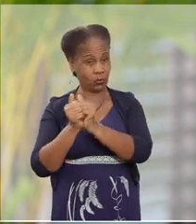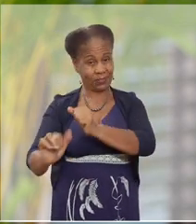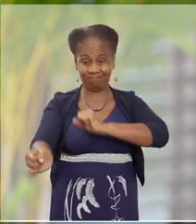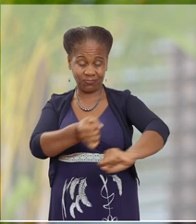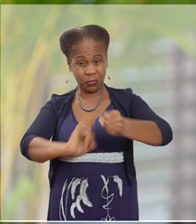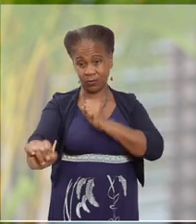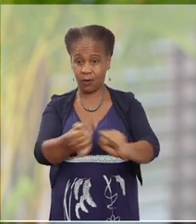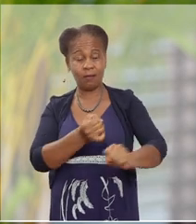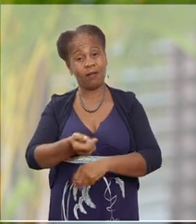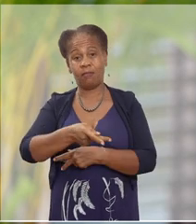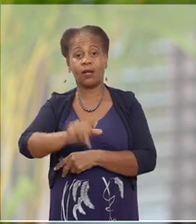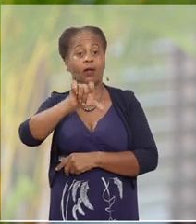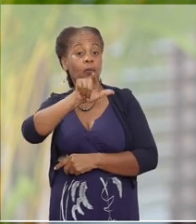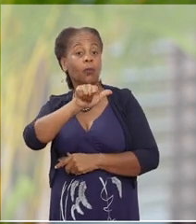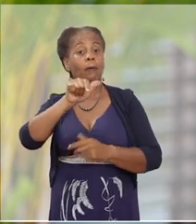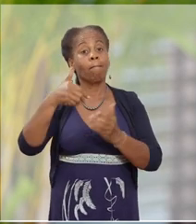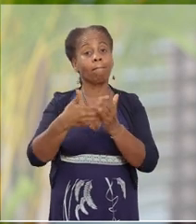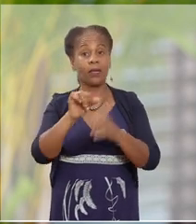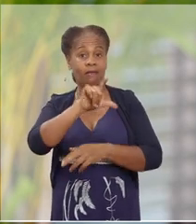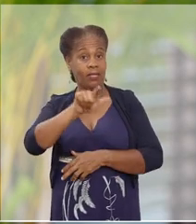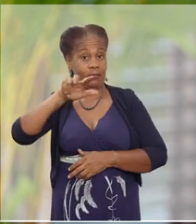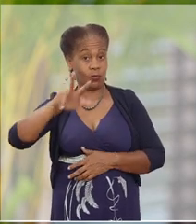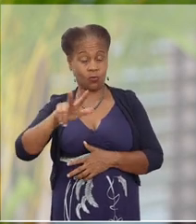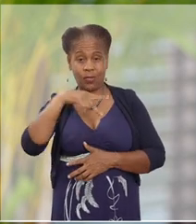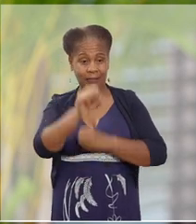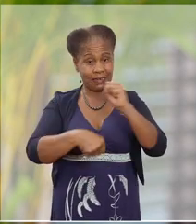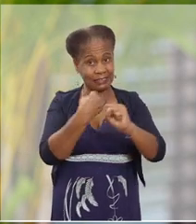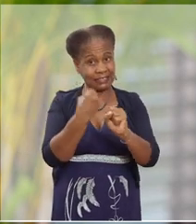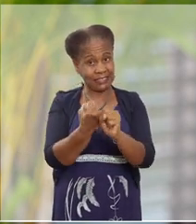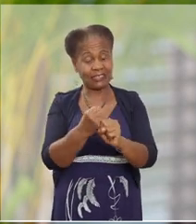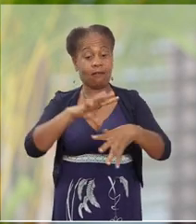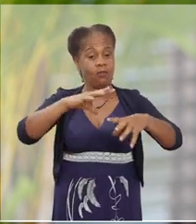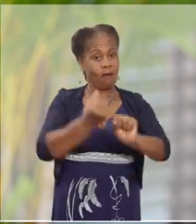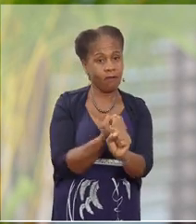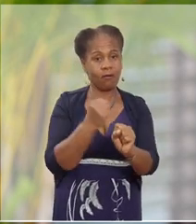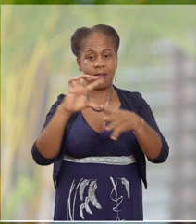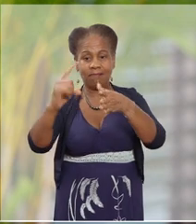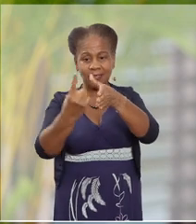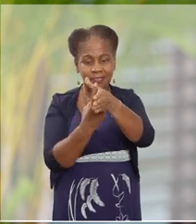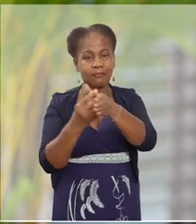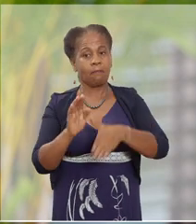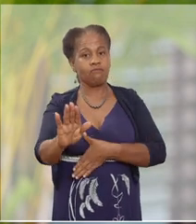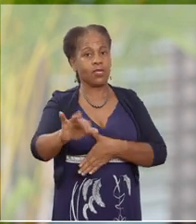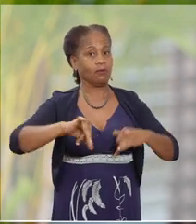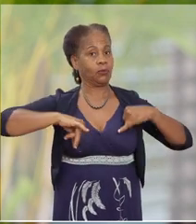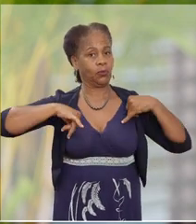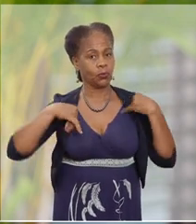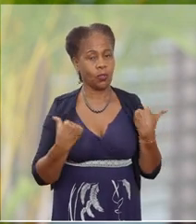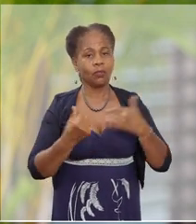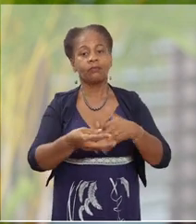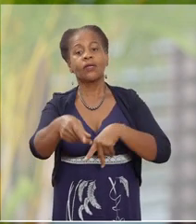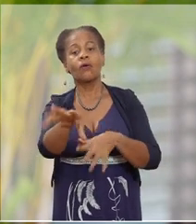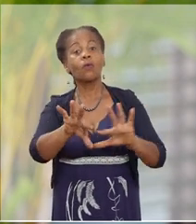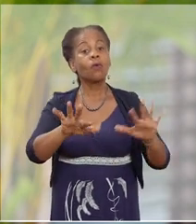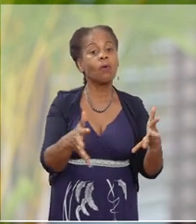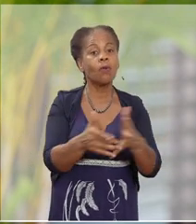qu'un 2023 soit l'année de l'emploi et de l'insertion professionnelle en particulier de nos jeunes grâce